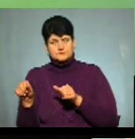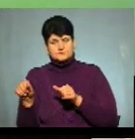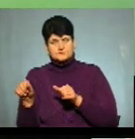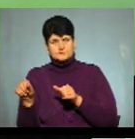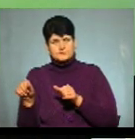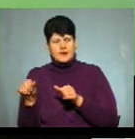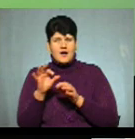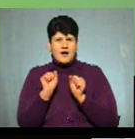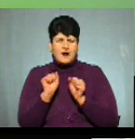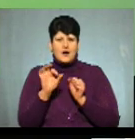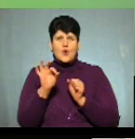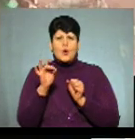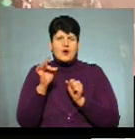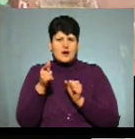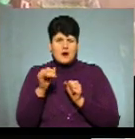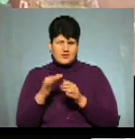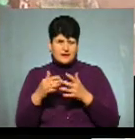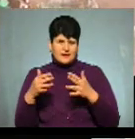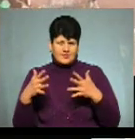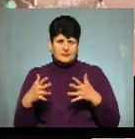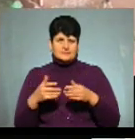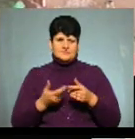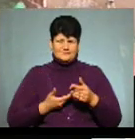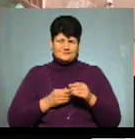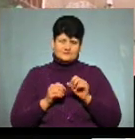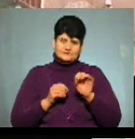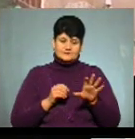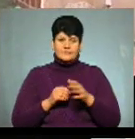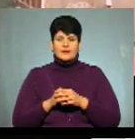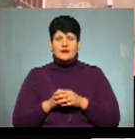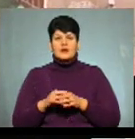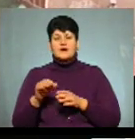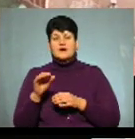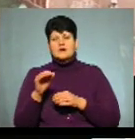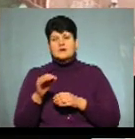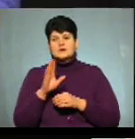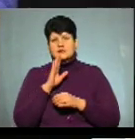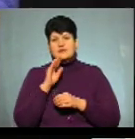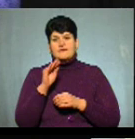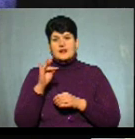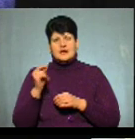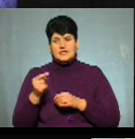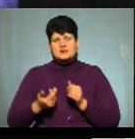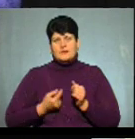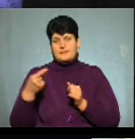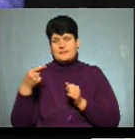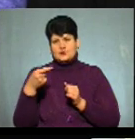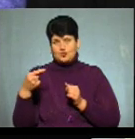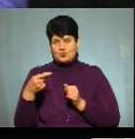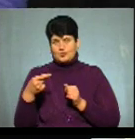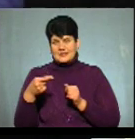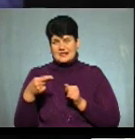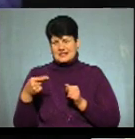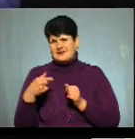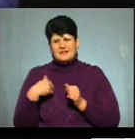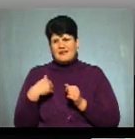Таке органіку туди кидаю. Оксана Фридина – мешканка квартири у першому під'їзді. Якщо чесно, я не